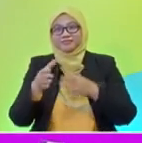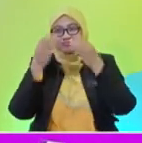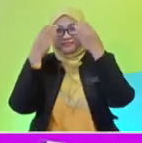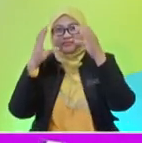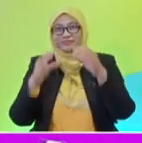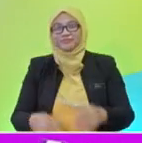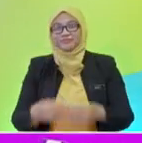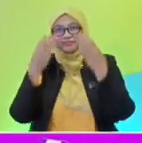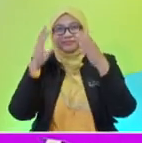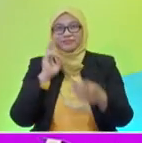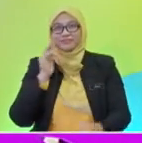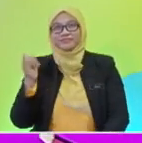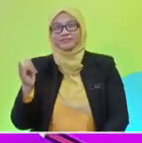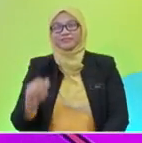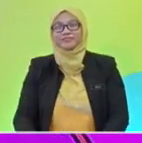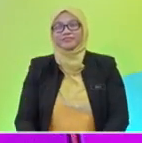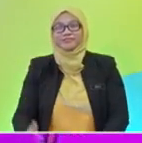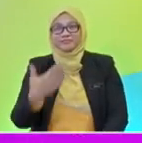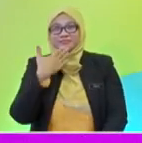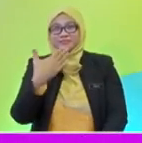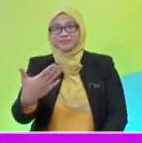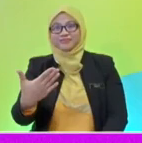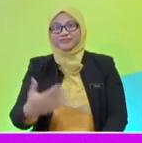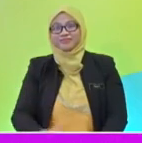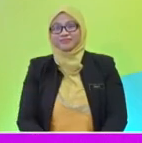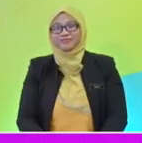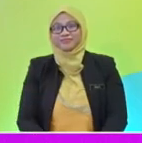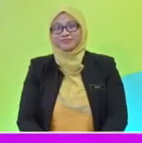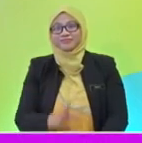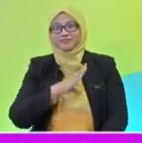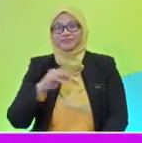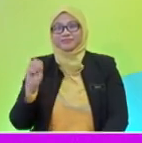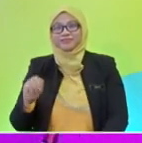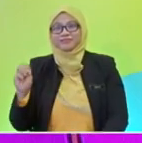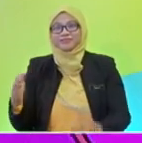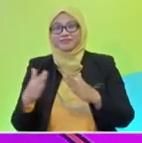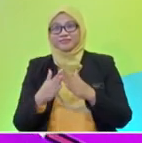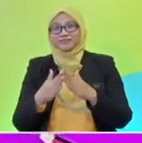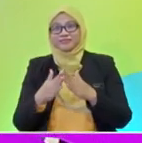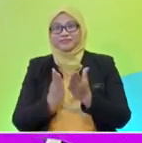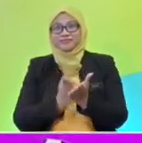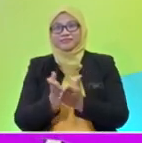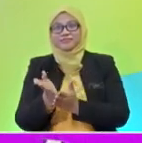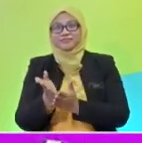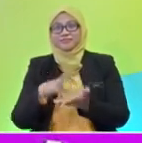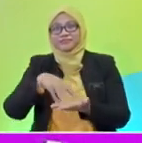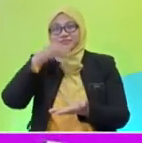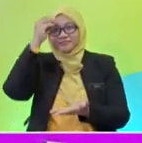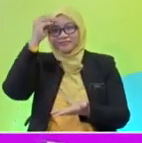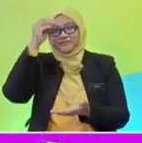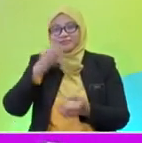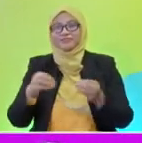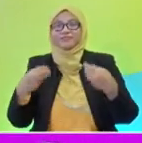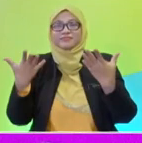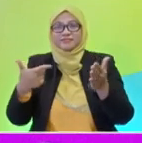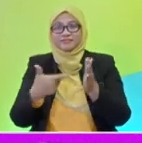kita iaitu Cikgu Rohaya. Terima kasih kerana bersama kami hari ini. Dan murid-murid di rumah, teruskan pembelajaran anda. Banyak lagi tahu ilmu